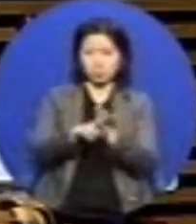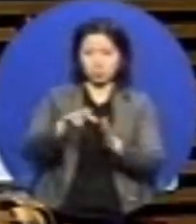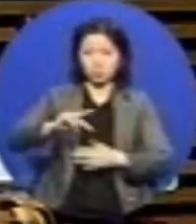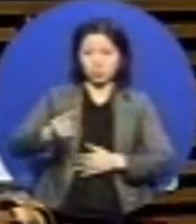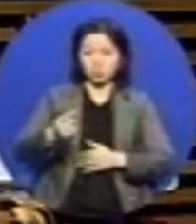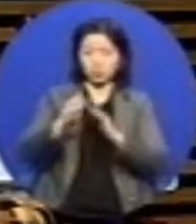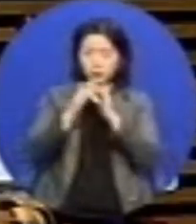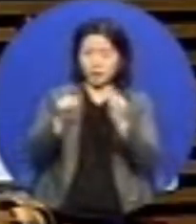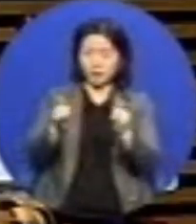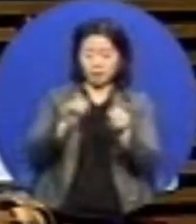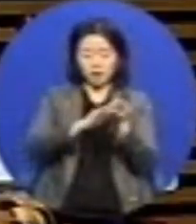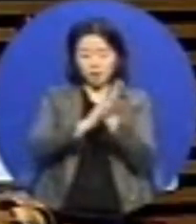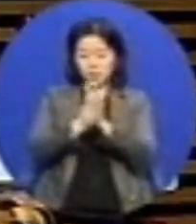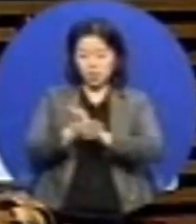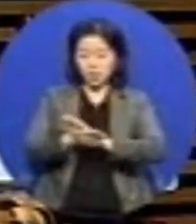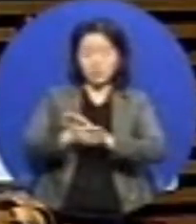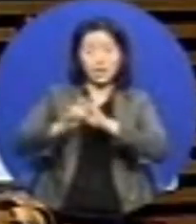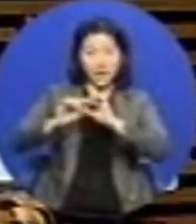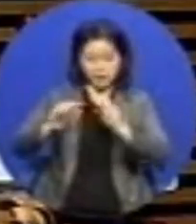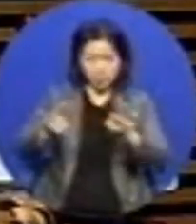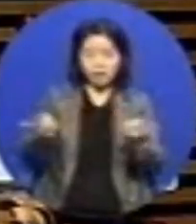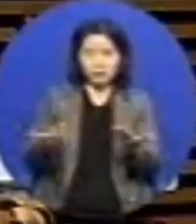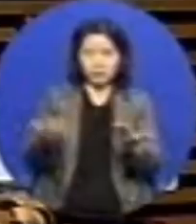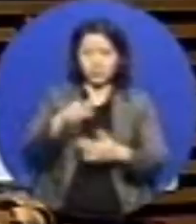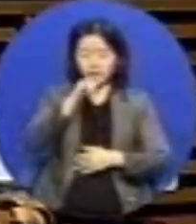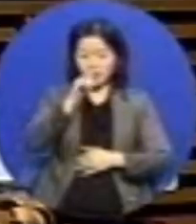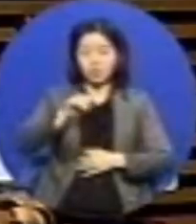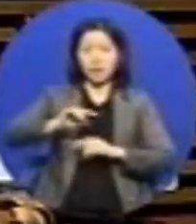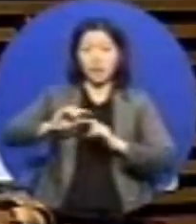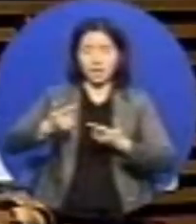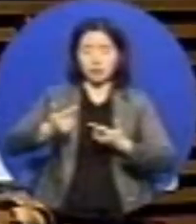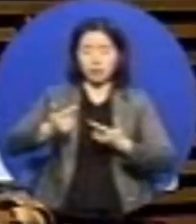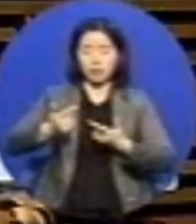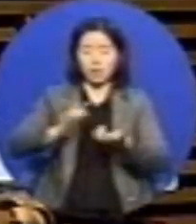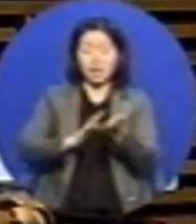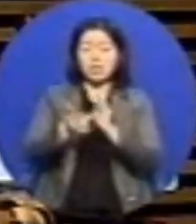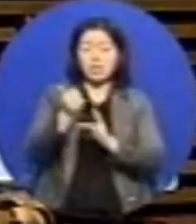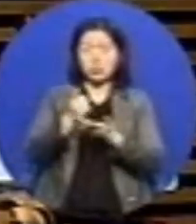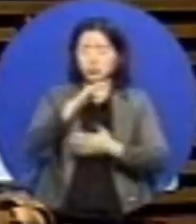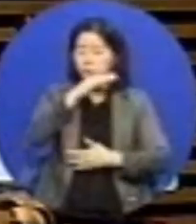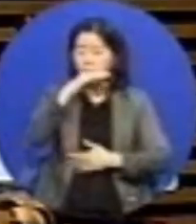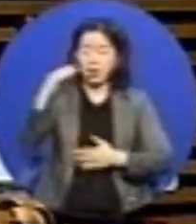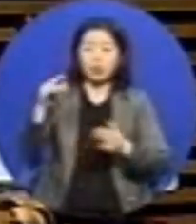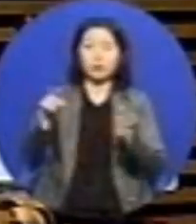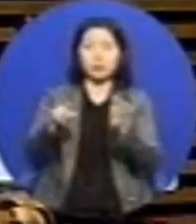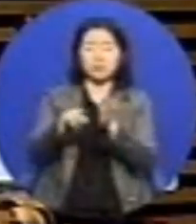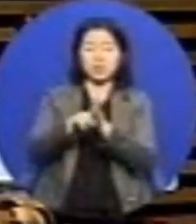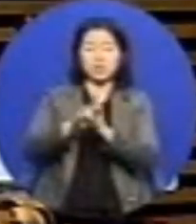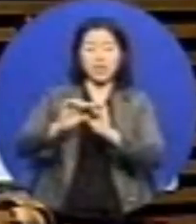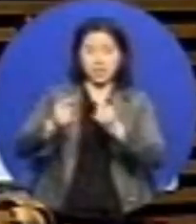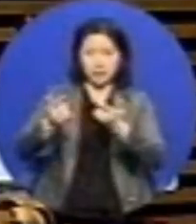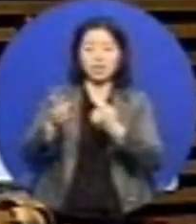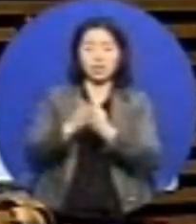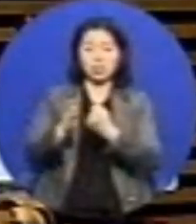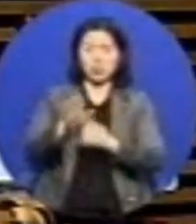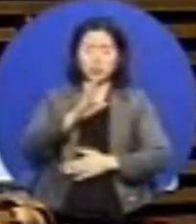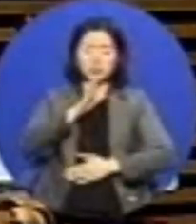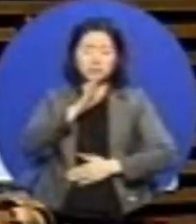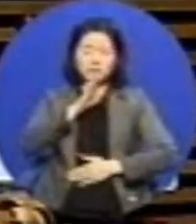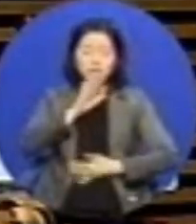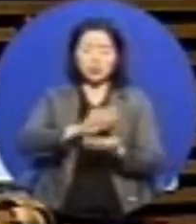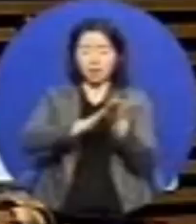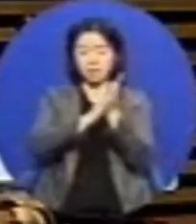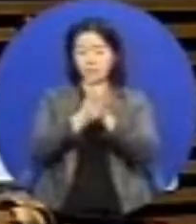변하는 일이 있는게 아니고 예수님을 바로 믿지 못하니까 진정한 변화가 일어나지 않는